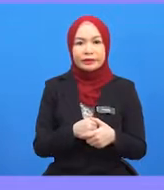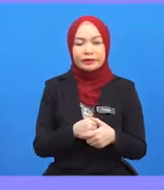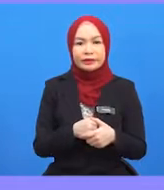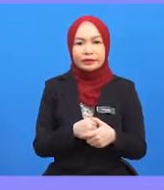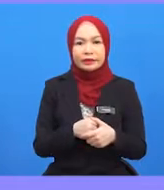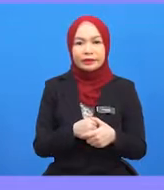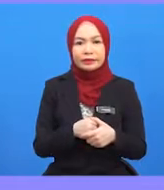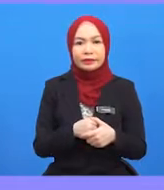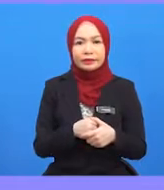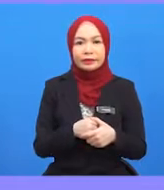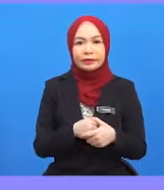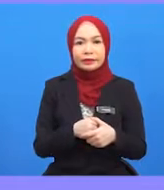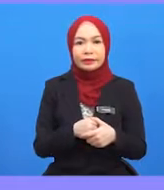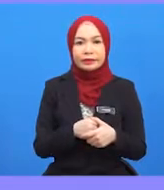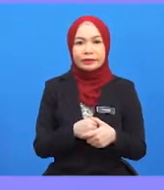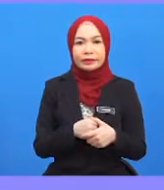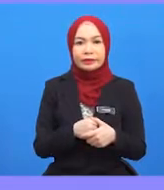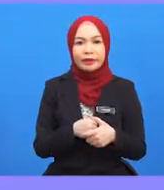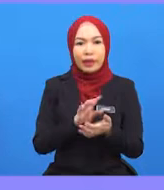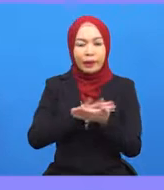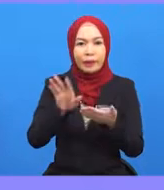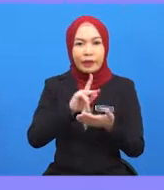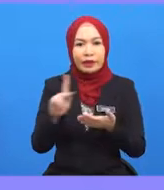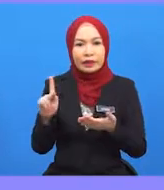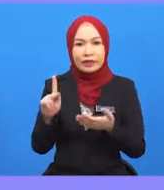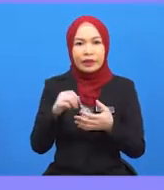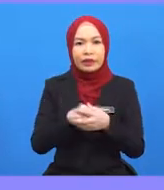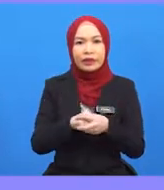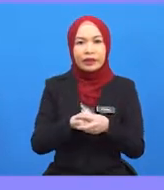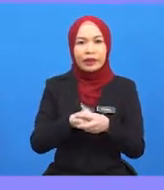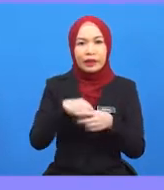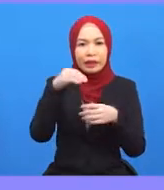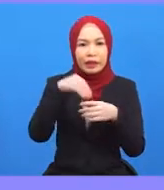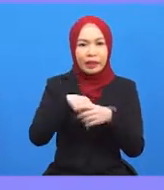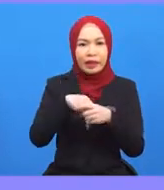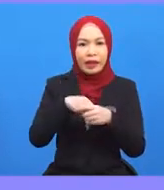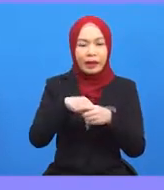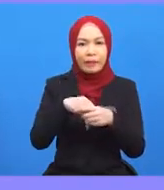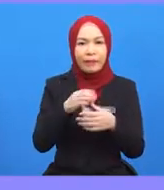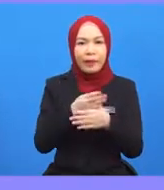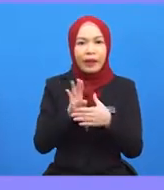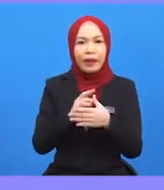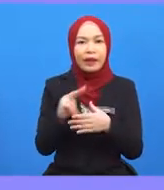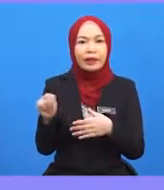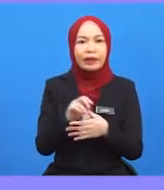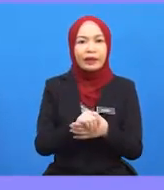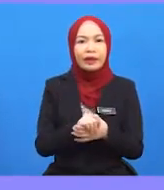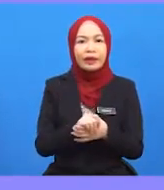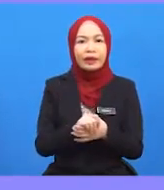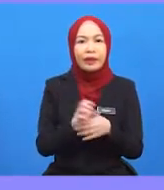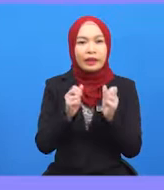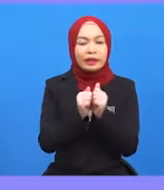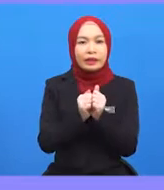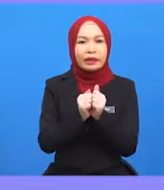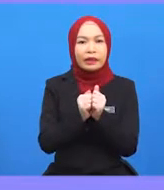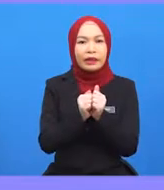bilaskan permukaan di bahagian dalam sebatang pipet 25 cm padu dengan sedikit larutan